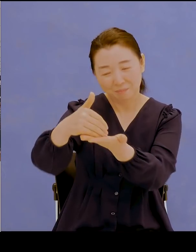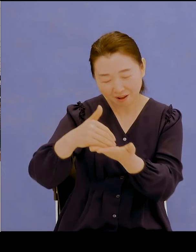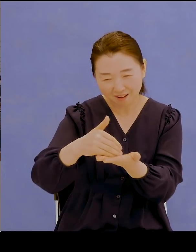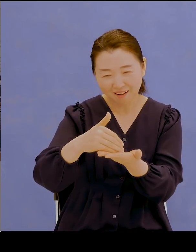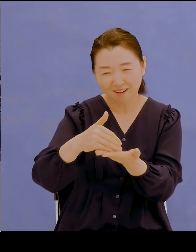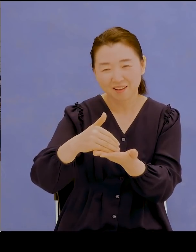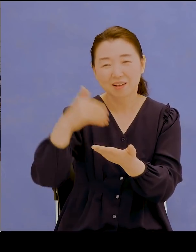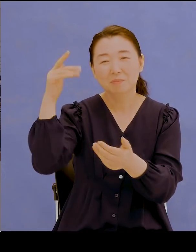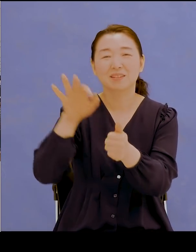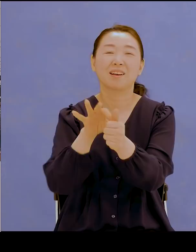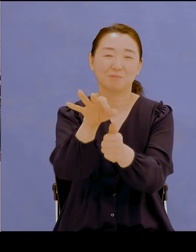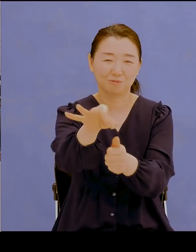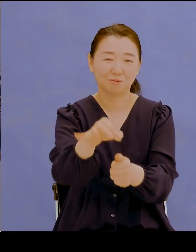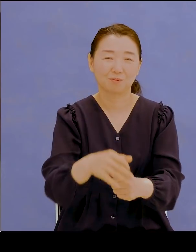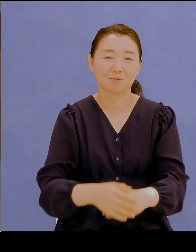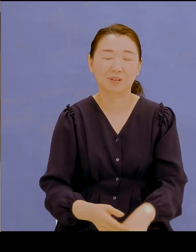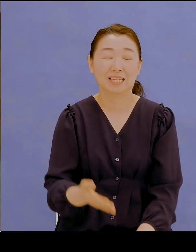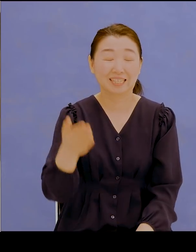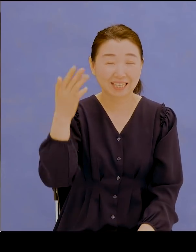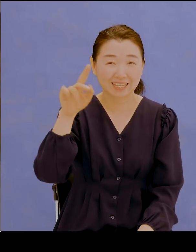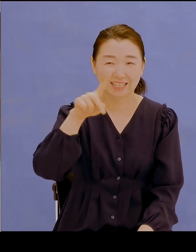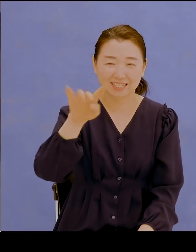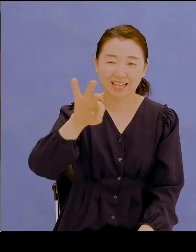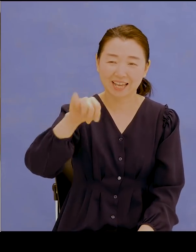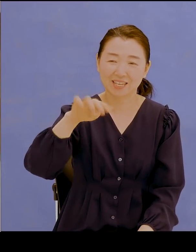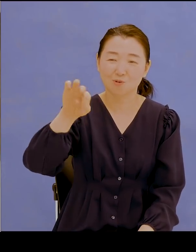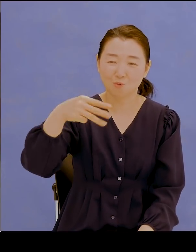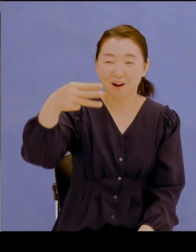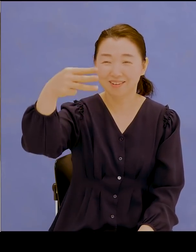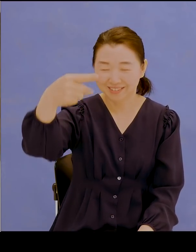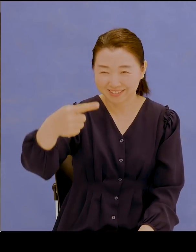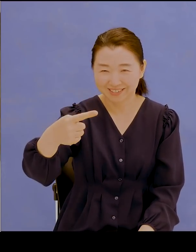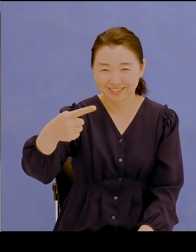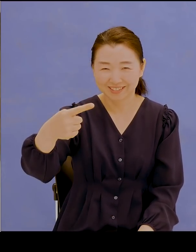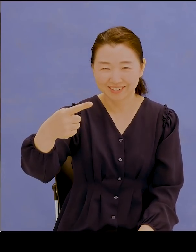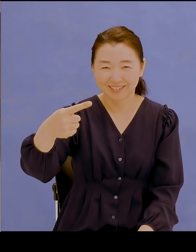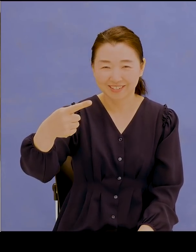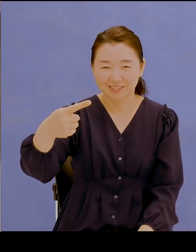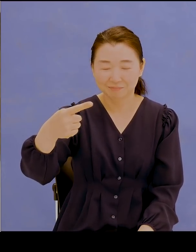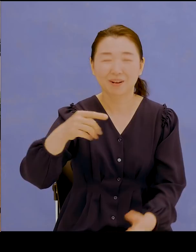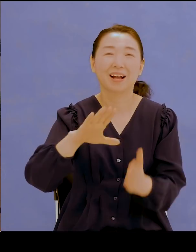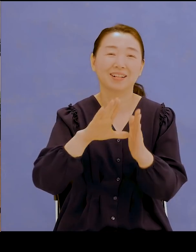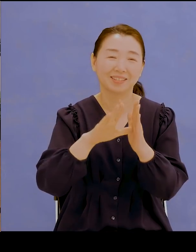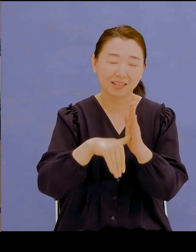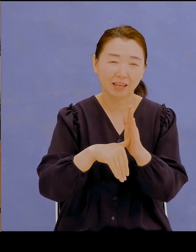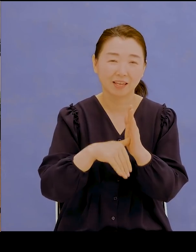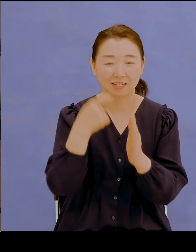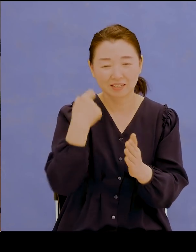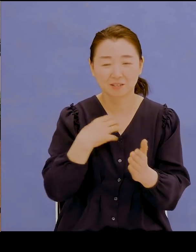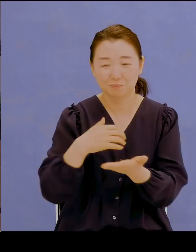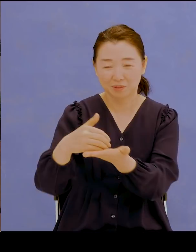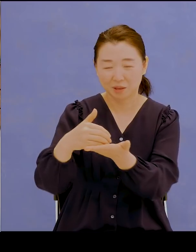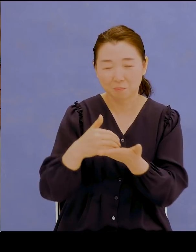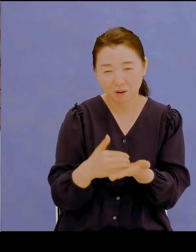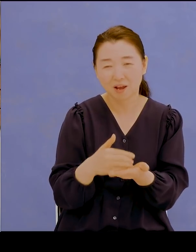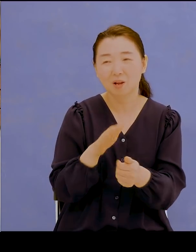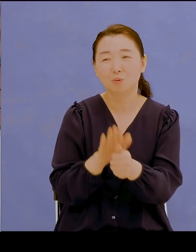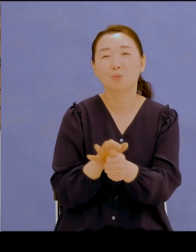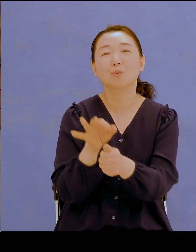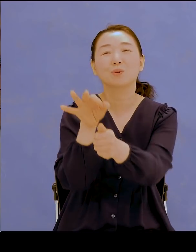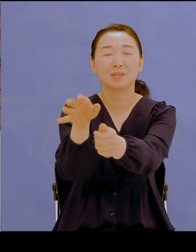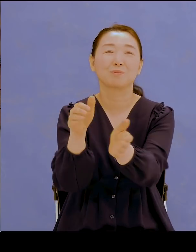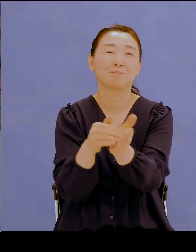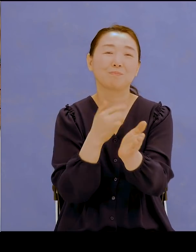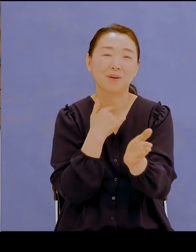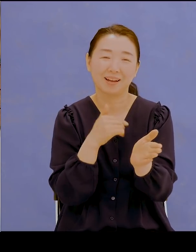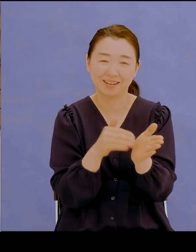예전에 그 싸이월드 할 당시에 김원희 씨에게 이게 쪽지인가요? 뭐 방명록인가 이렇게 슬픈 사연 올리면 이렇게 또 돈도 기부해주고 뭐 할 때 오지랖이